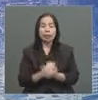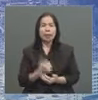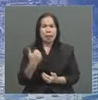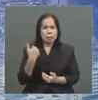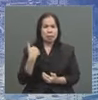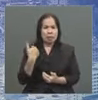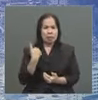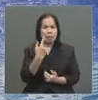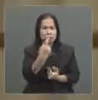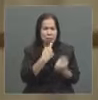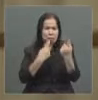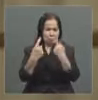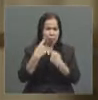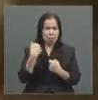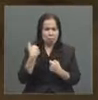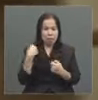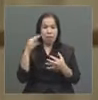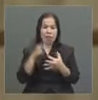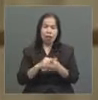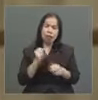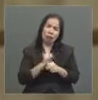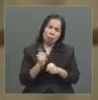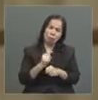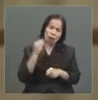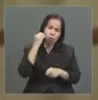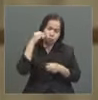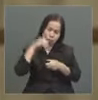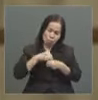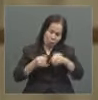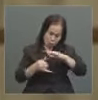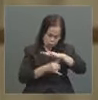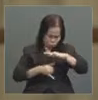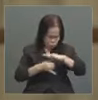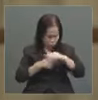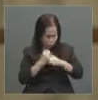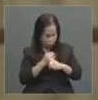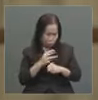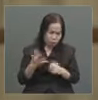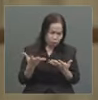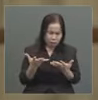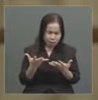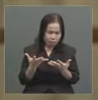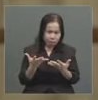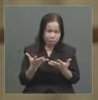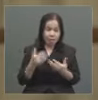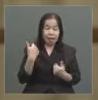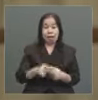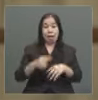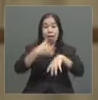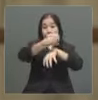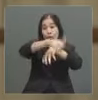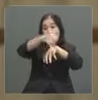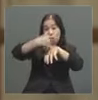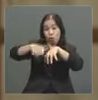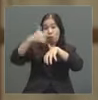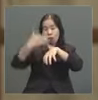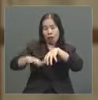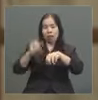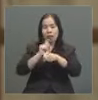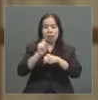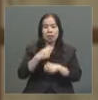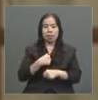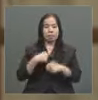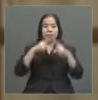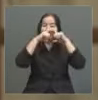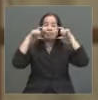ามมาเยอะมากไม่ว่าจะเป็นเรื่องของการปฏิบัติตัวภายในบ้านนะคะแต่ก่อนอื่นดูเรื่องการปฏิบัติตัวนอกบ้านกันก่อนดิฉันขออนุญาตไม่สวม